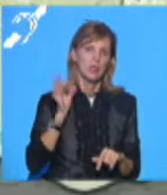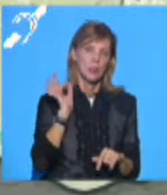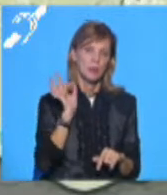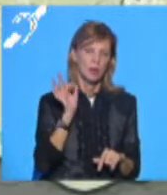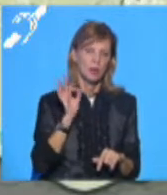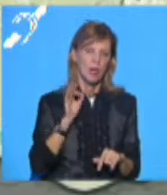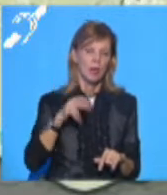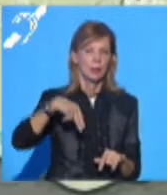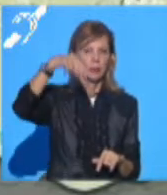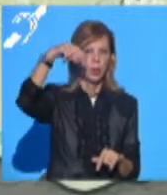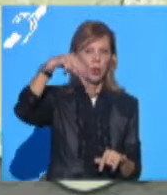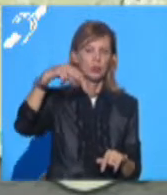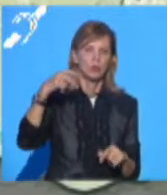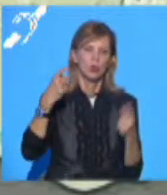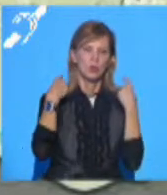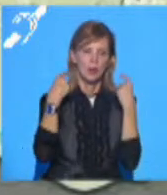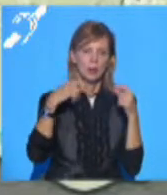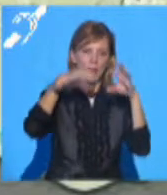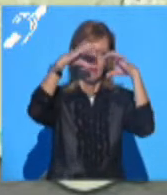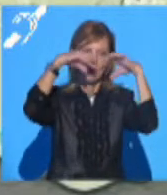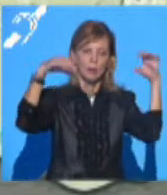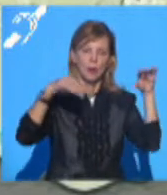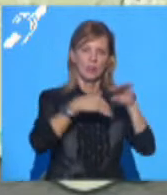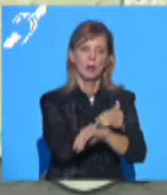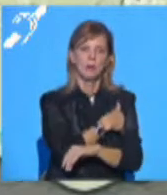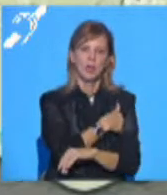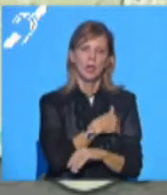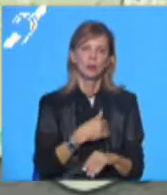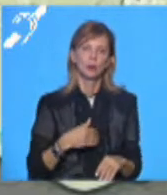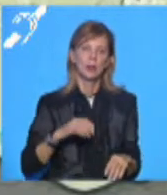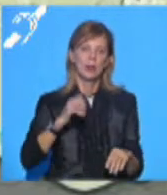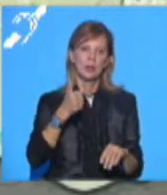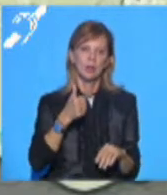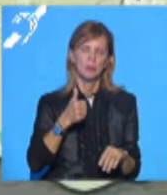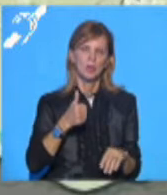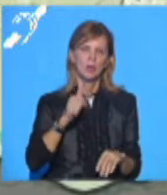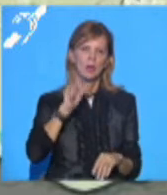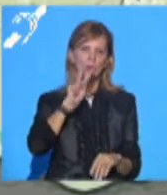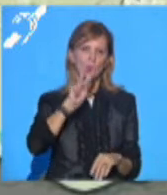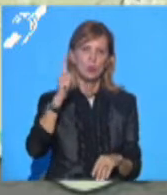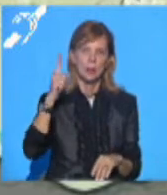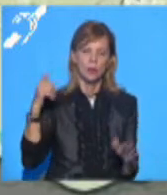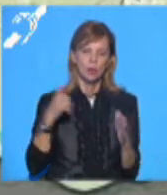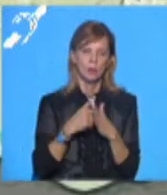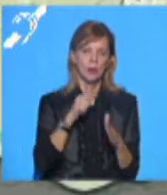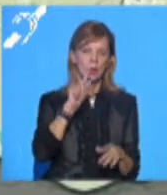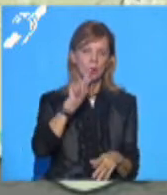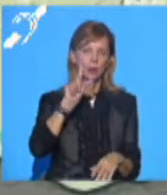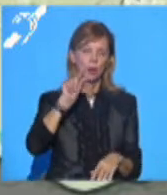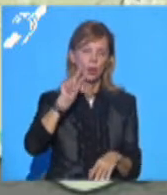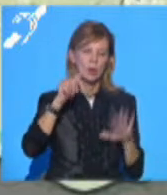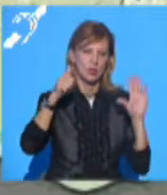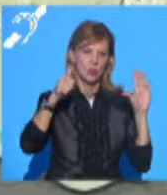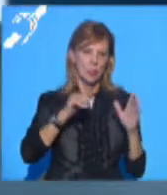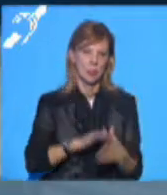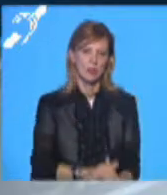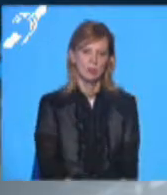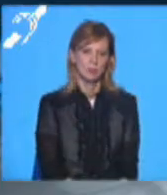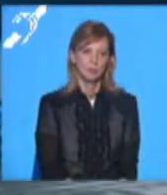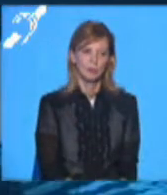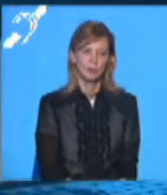în jumătatea nordică a regiunii, va ploua. Temperaturile maxime vor fi cuprinse între 21 și 26 de grade.